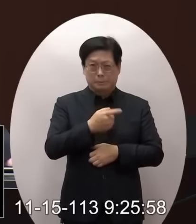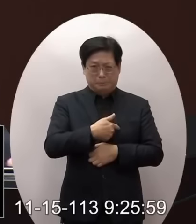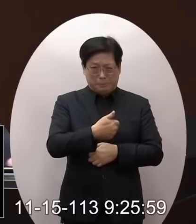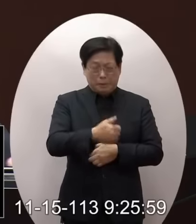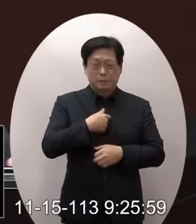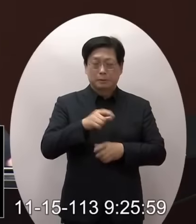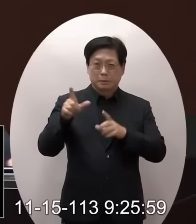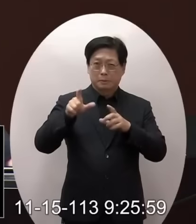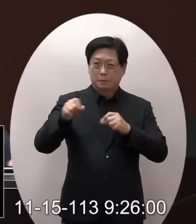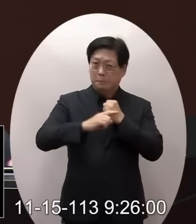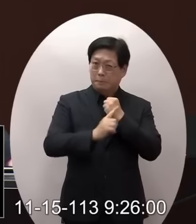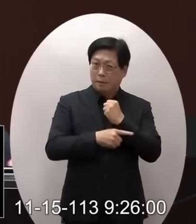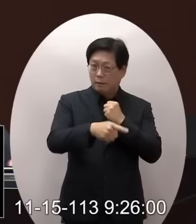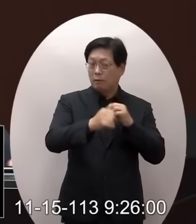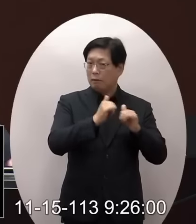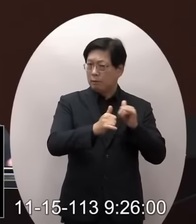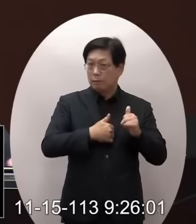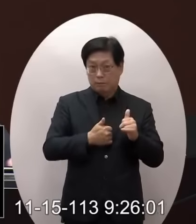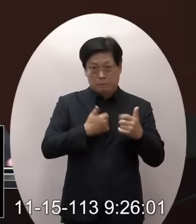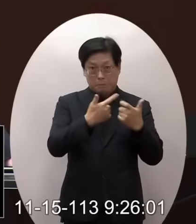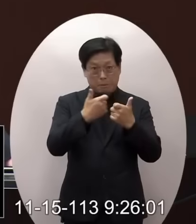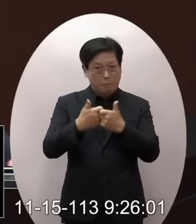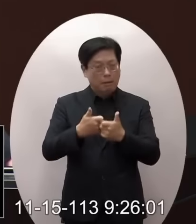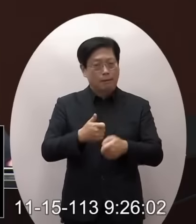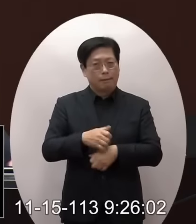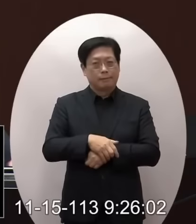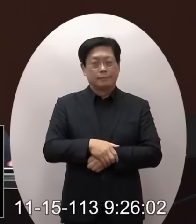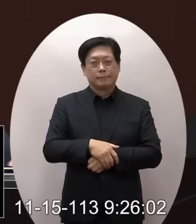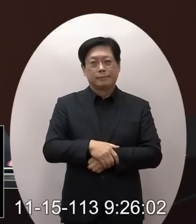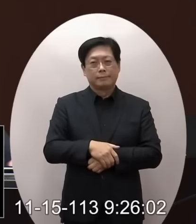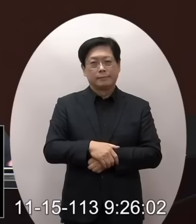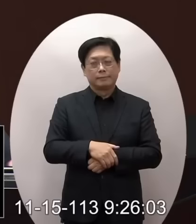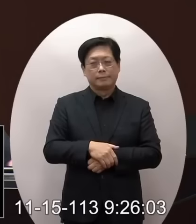守法老百姓的态度跟方式啦。